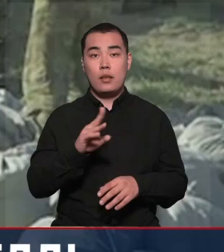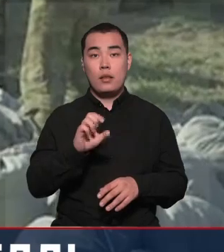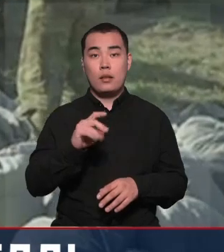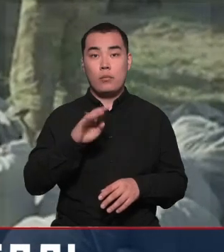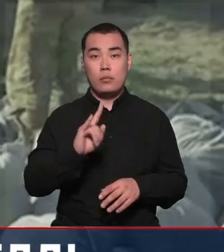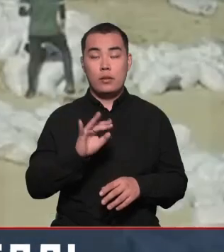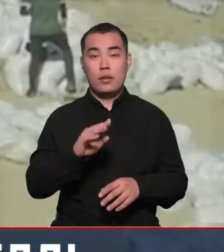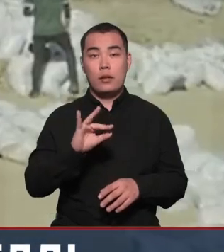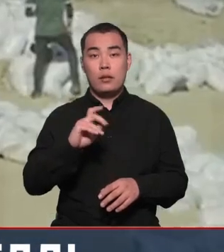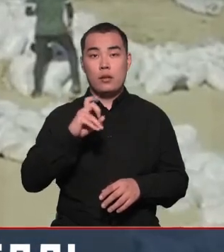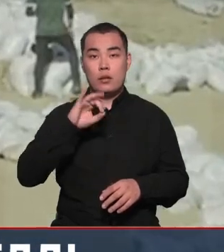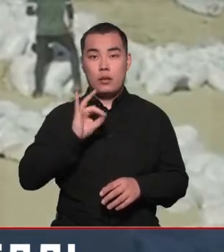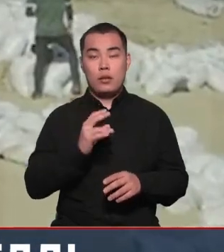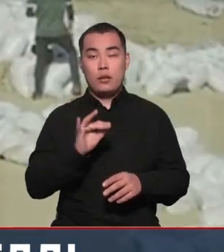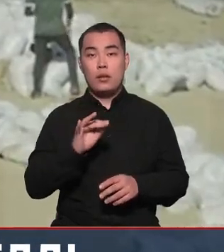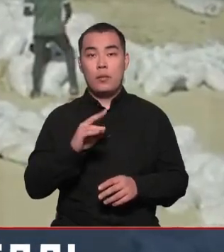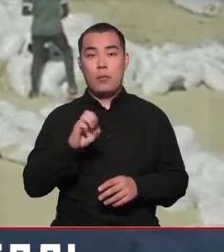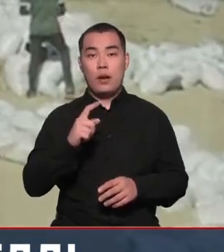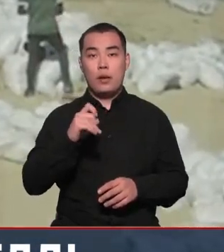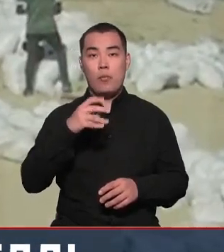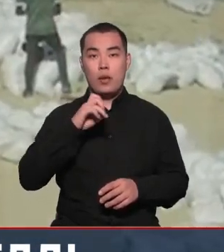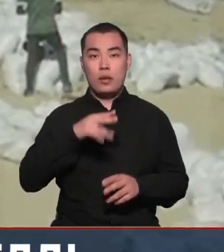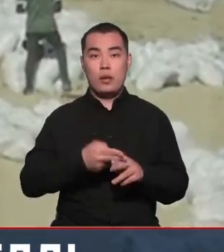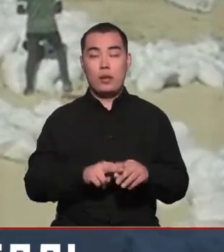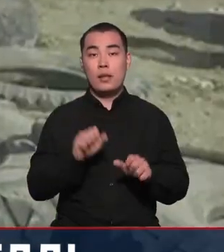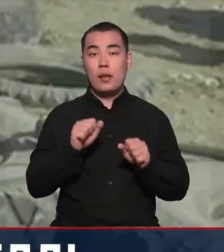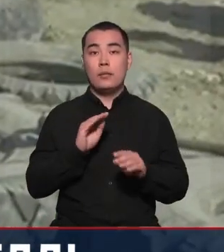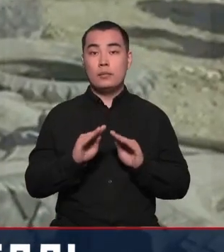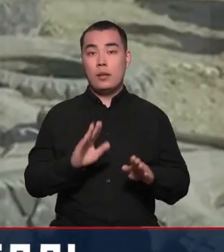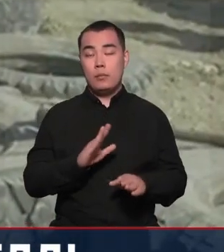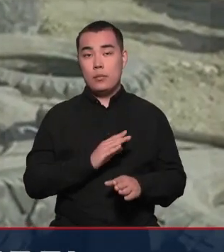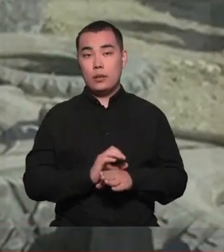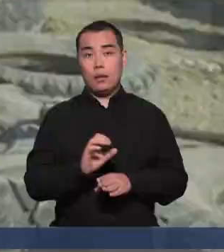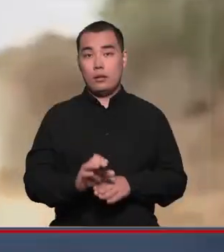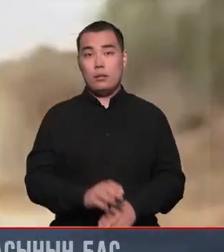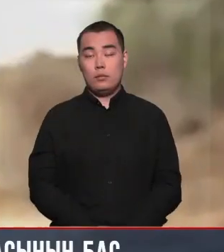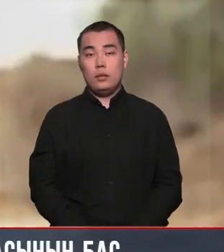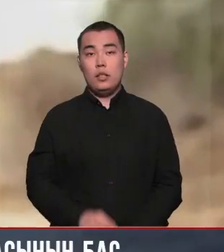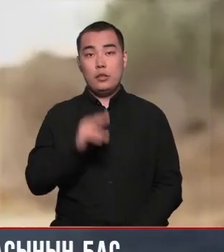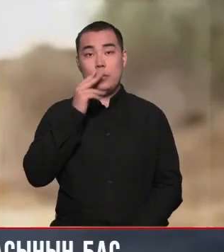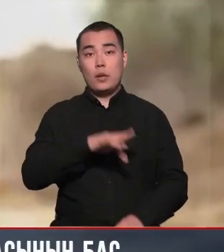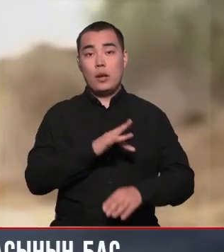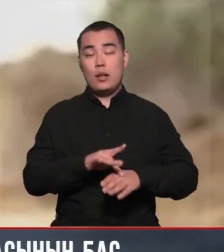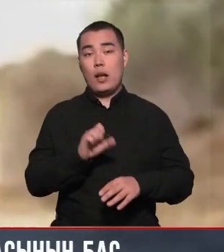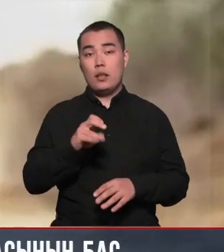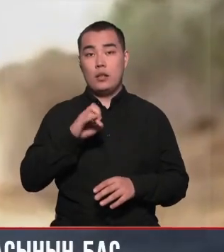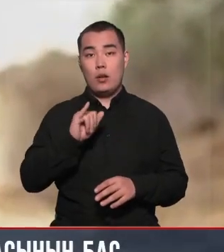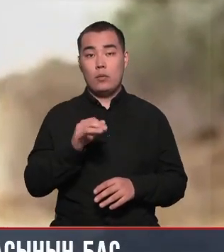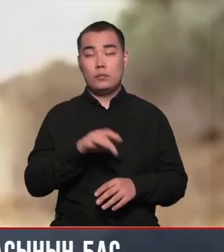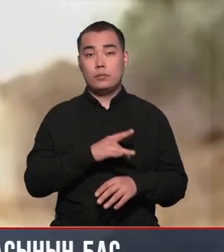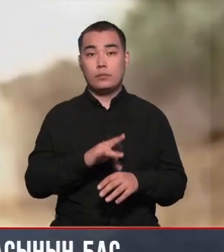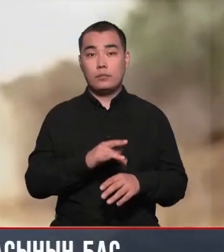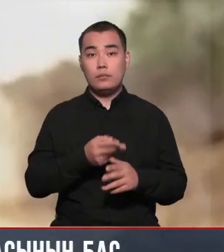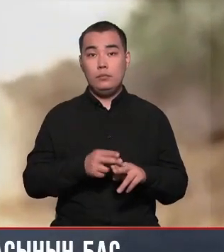Еркінқала, Исатай, Махамбет және Индербор кентінде бөгет салуға жұмылдырылған. Шымкент қаласына, Атырау облысына жаңағы